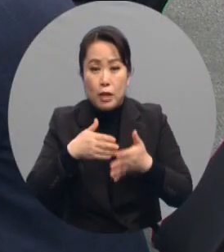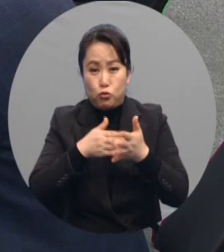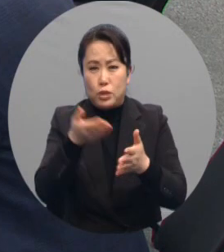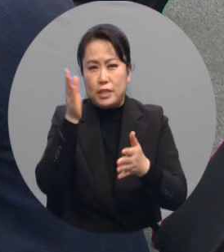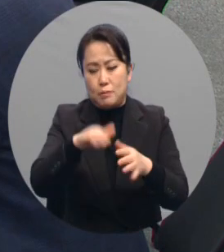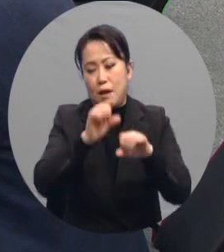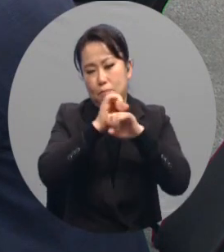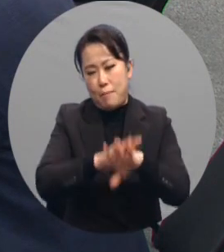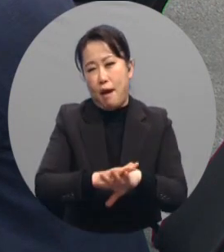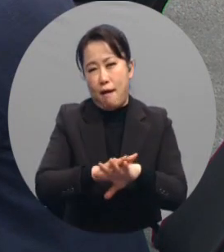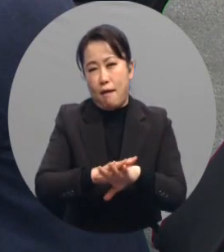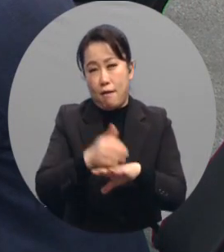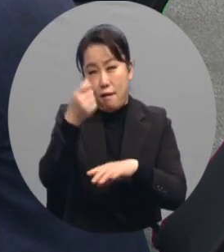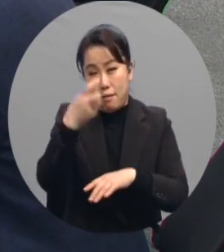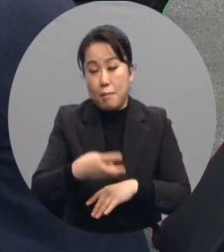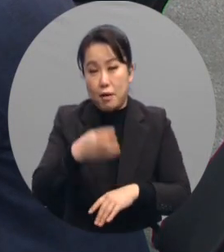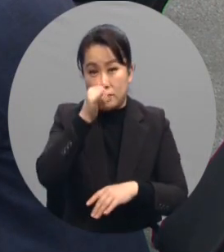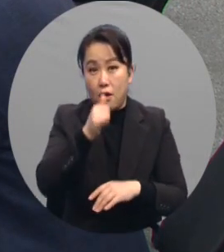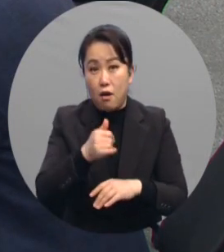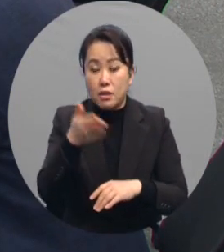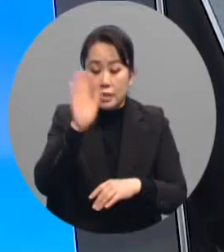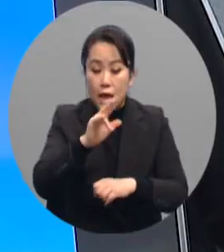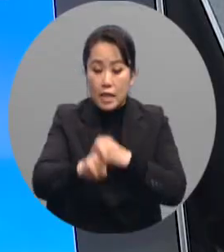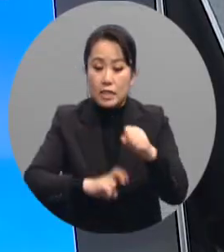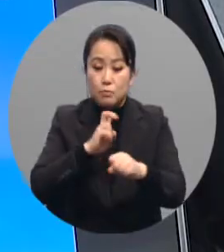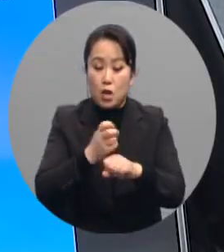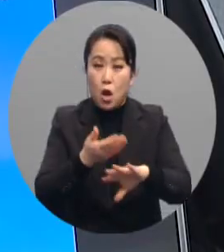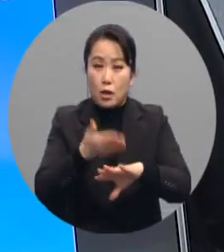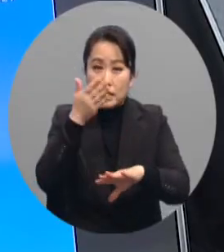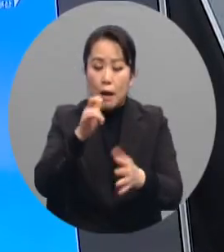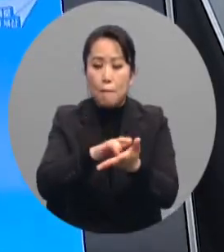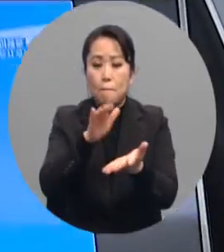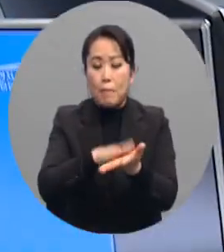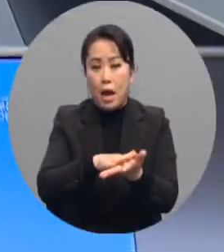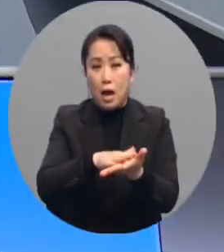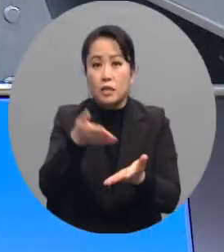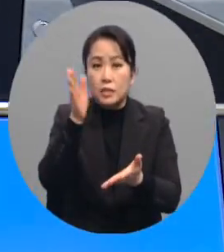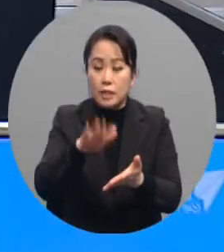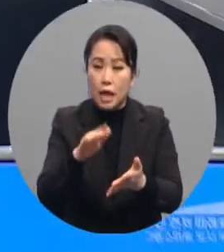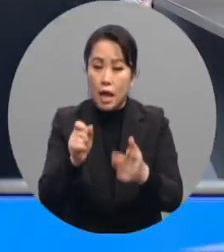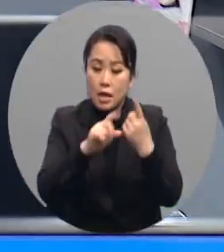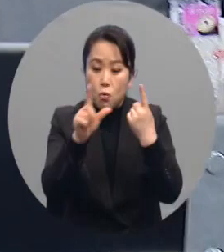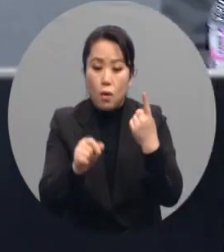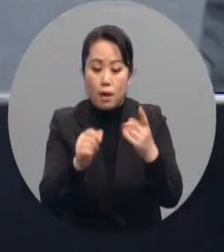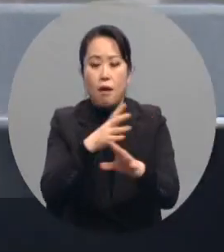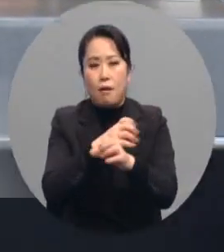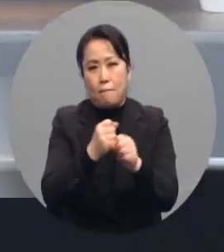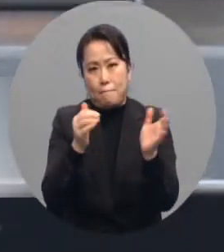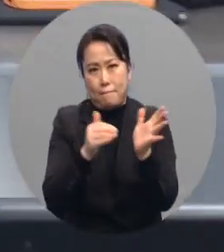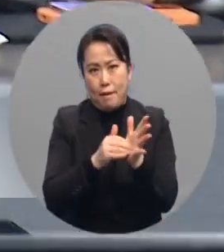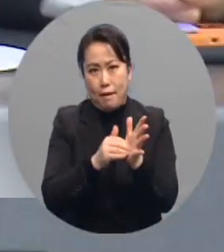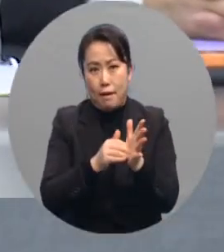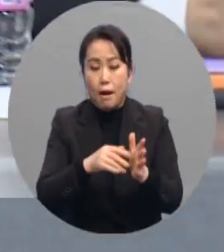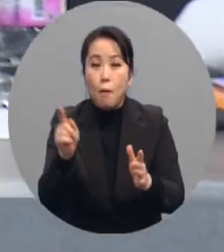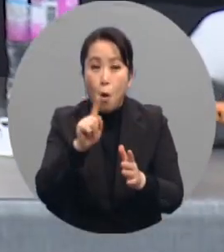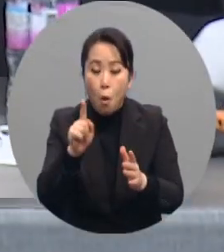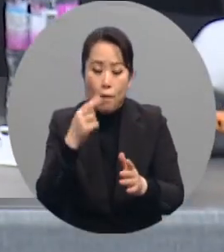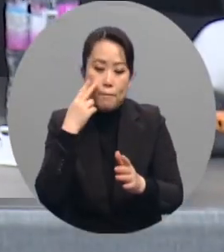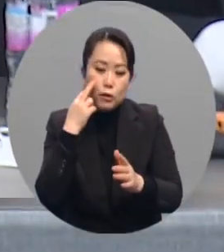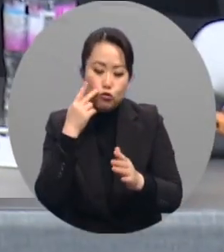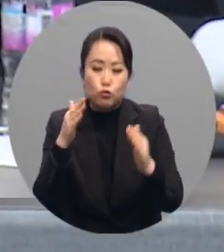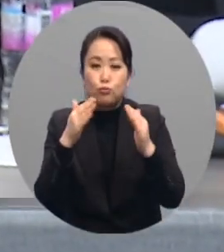넘게 빈 땅으로 남아있었는데 지난달 매매 계약이 체결됐습니다. 부산시가 미국 부동산 투자개발회사인